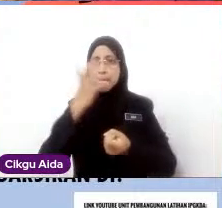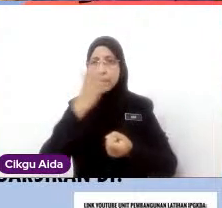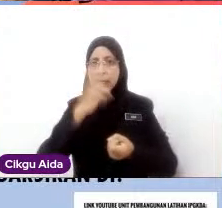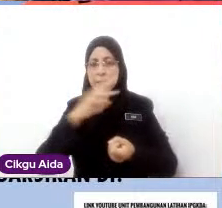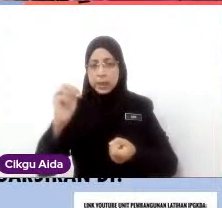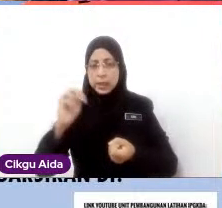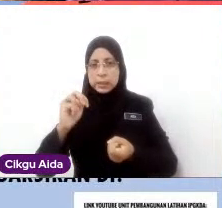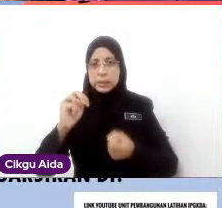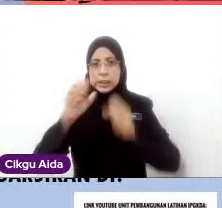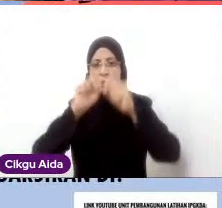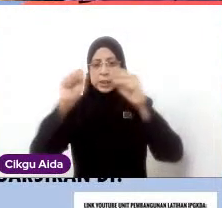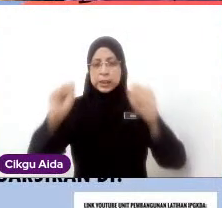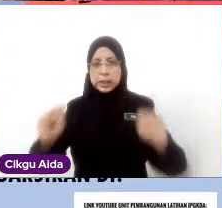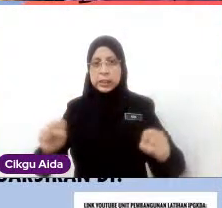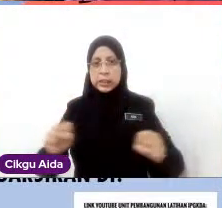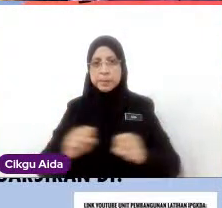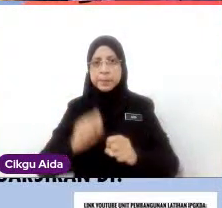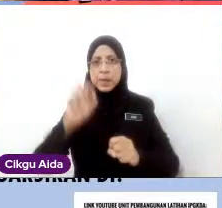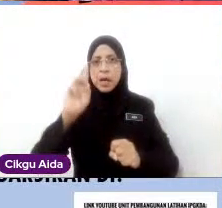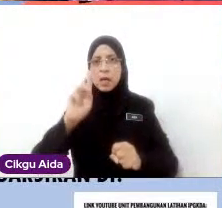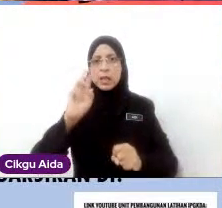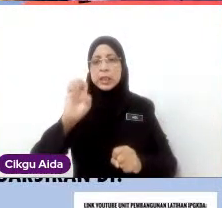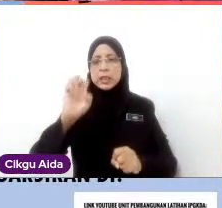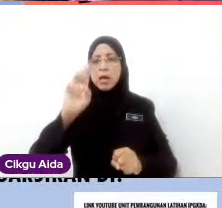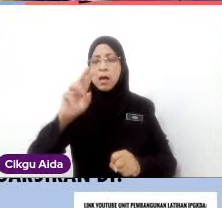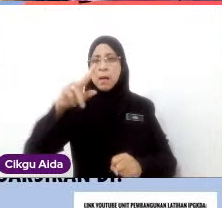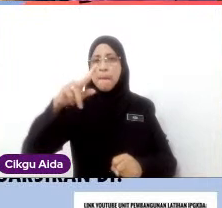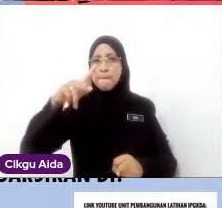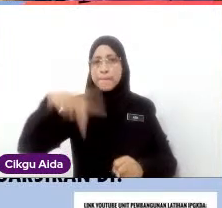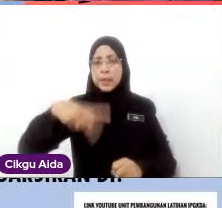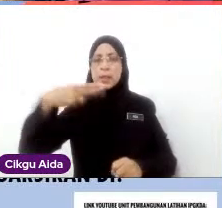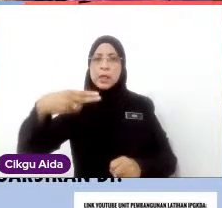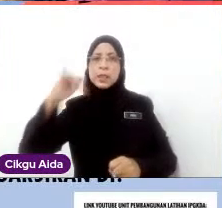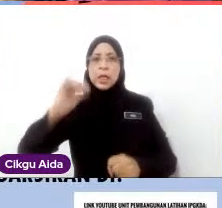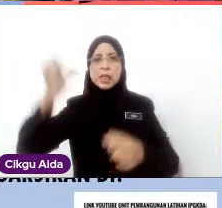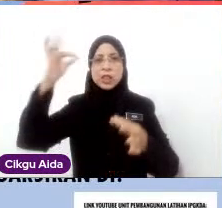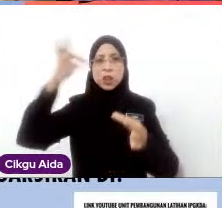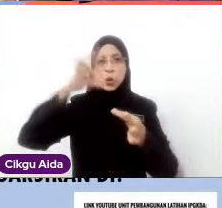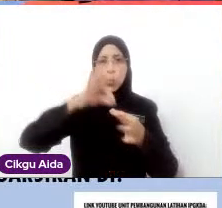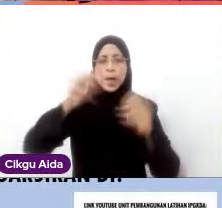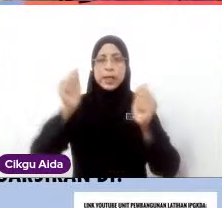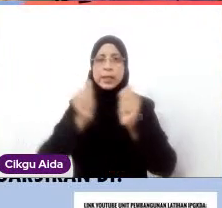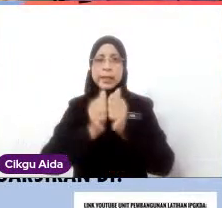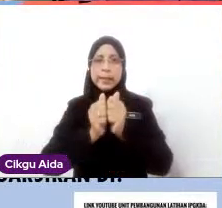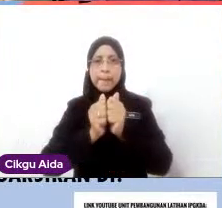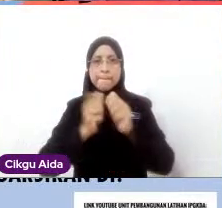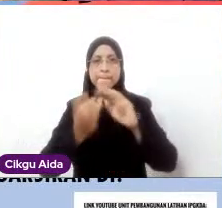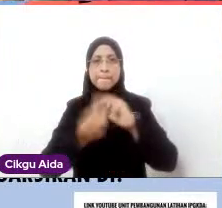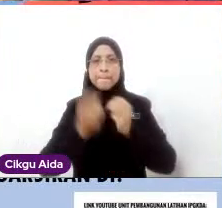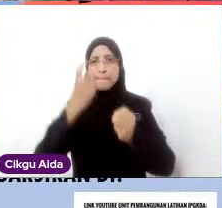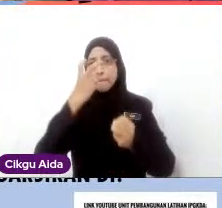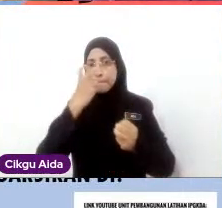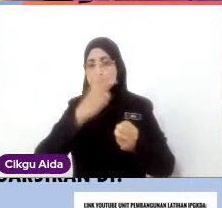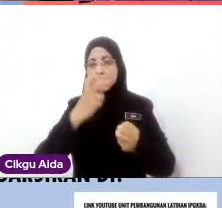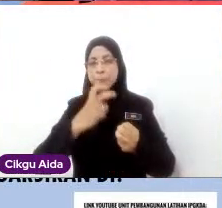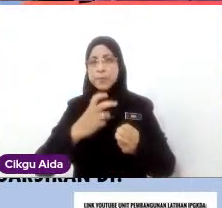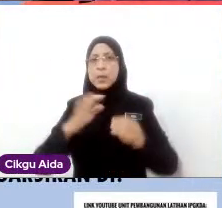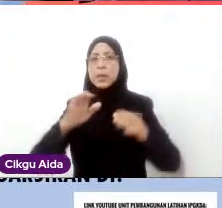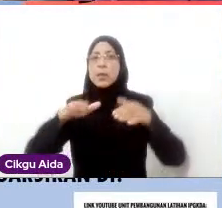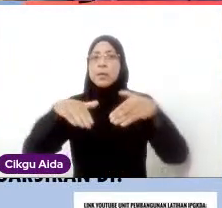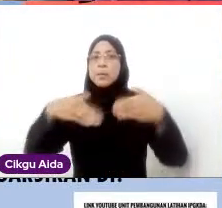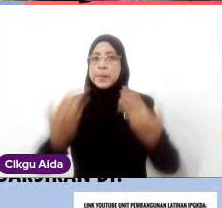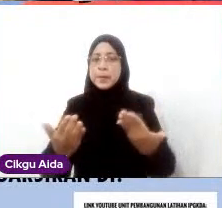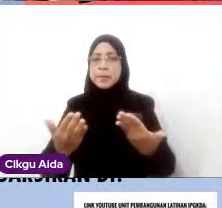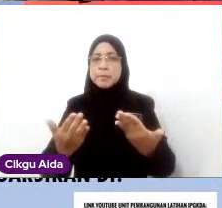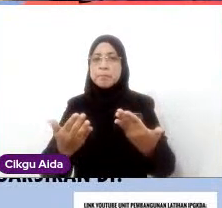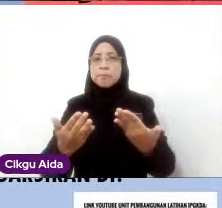sistem ERPH kat luar sana, tapi masalahnya bila kita tak nampak langsung, dia nak access tu daripada satu button, satu